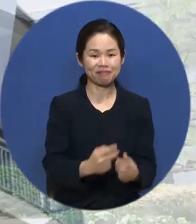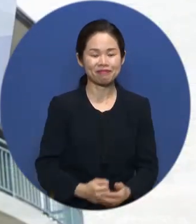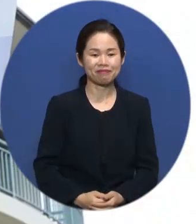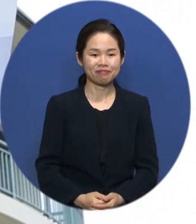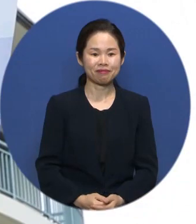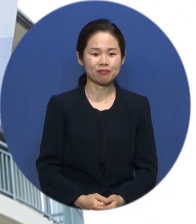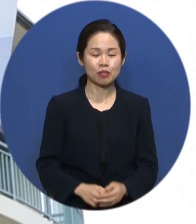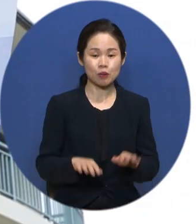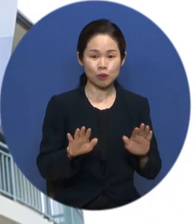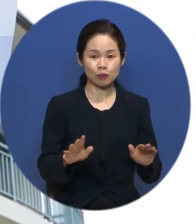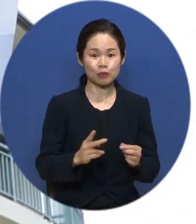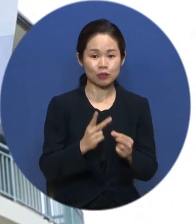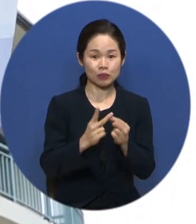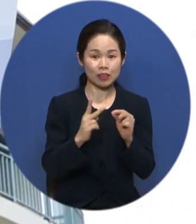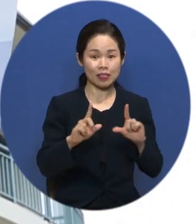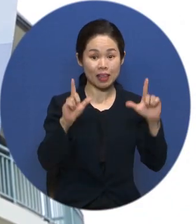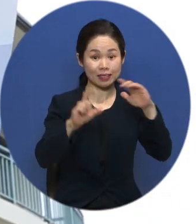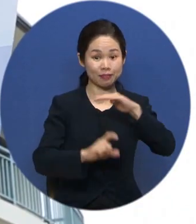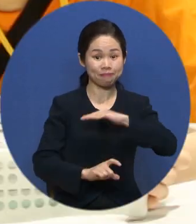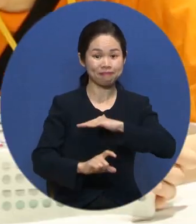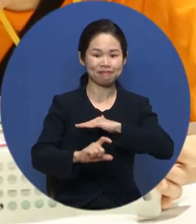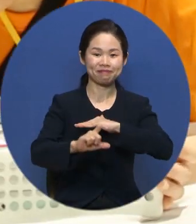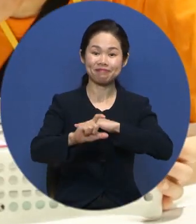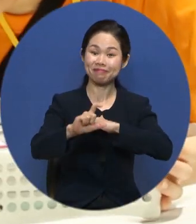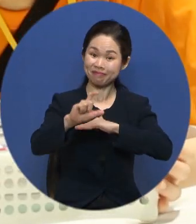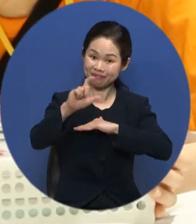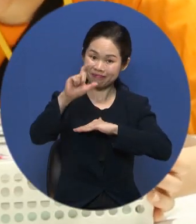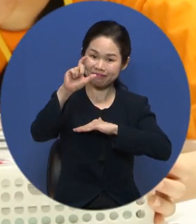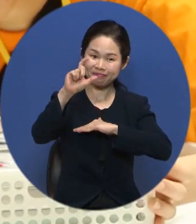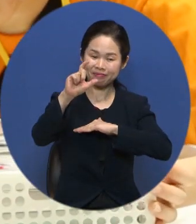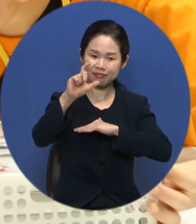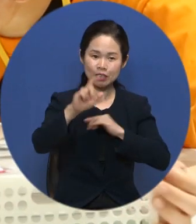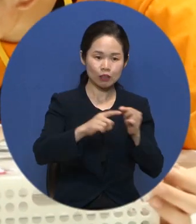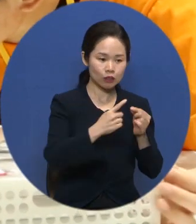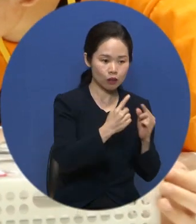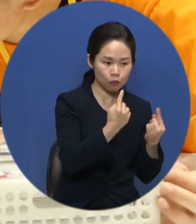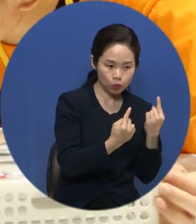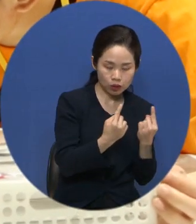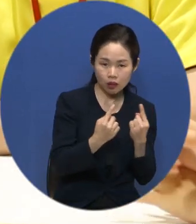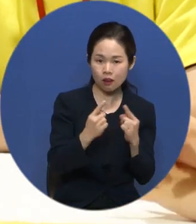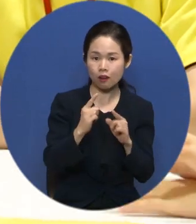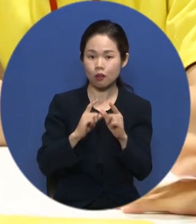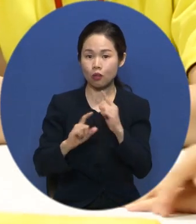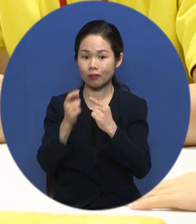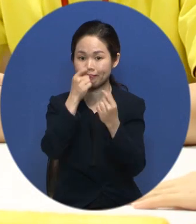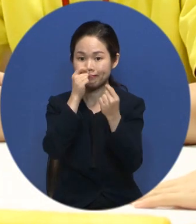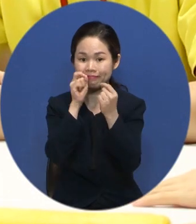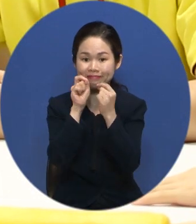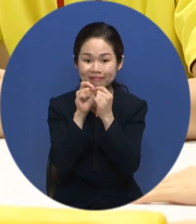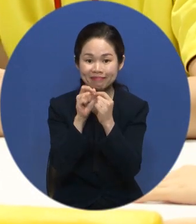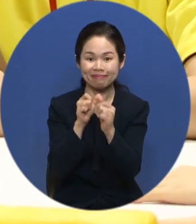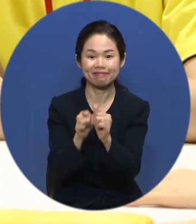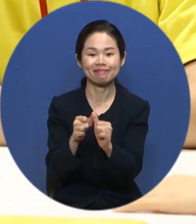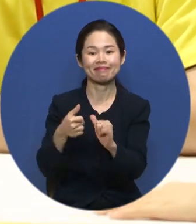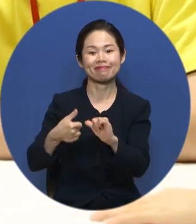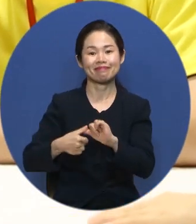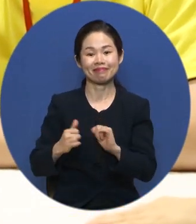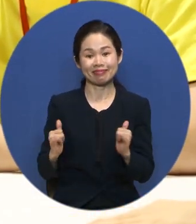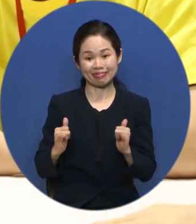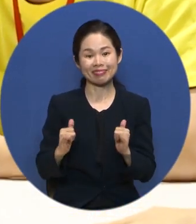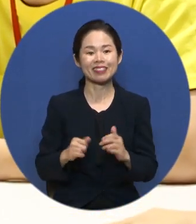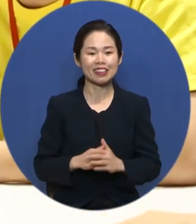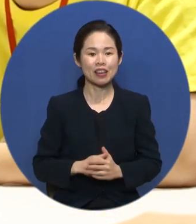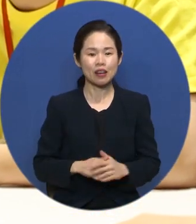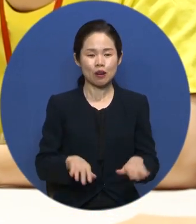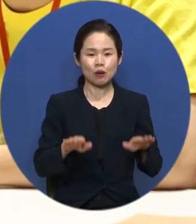어느덧 둘째 날 아침이 밝아오고 첫째 날보다 한결 가까워진 멘티와 멘토들.